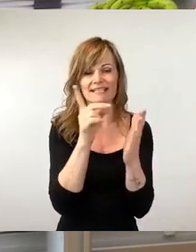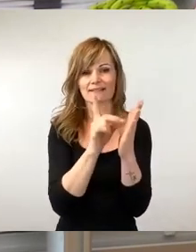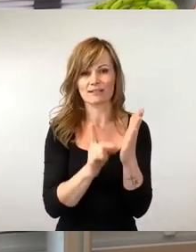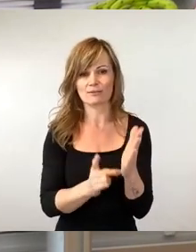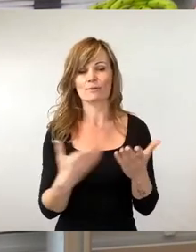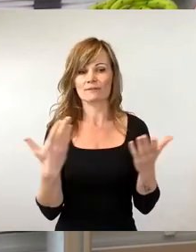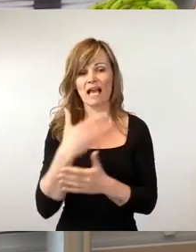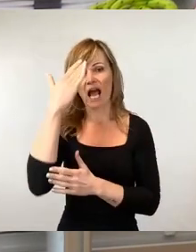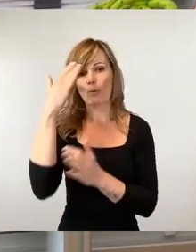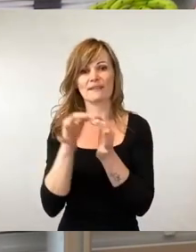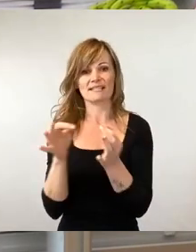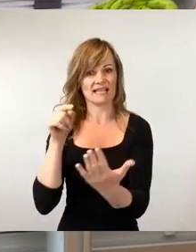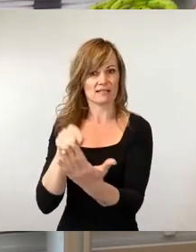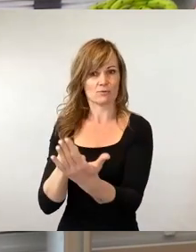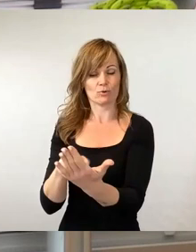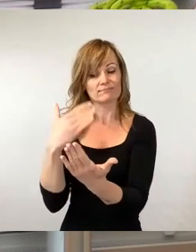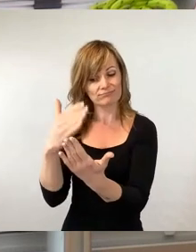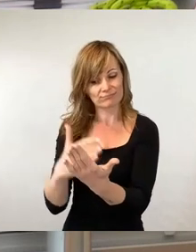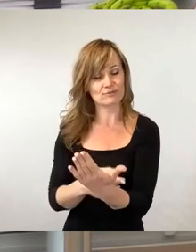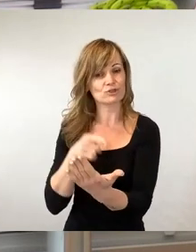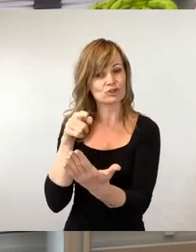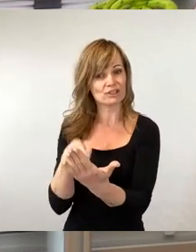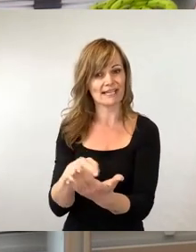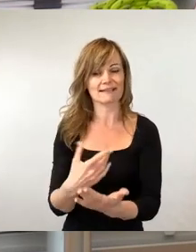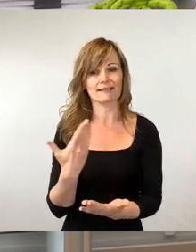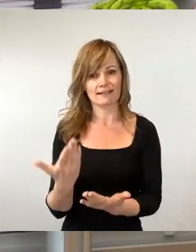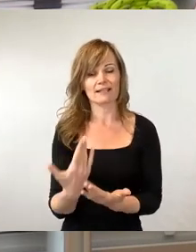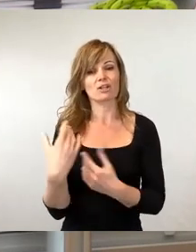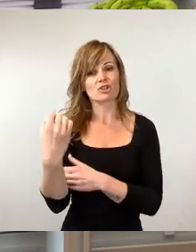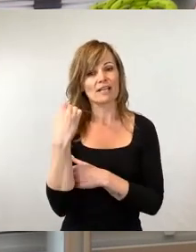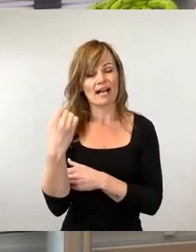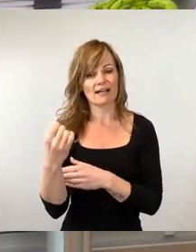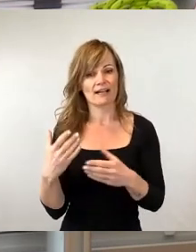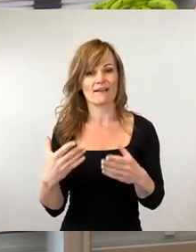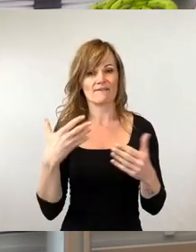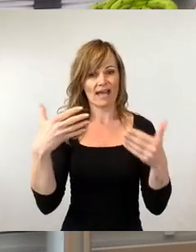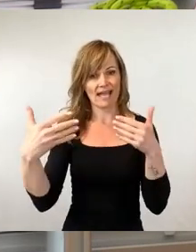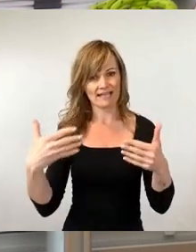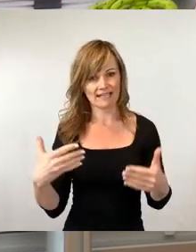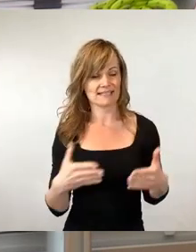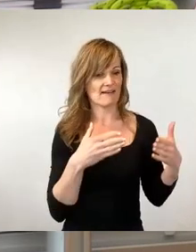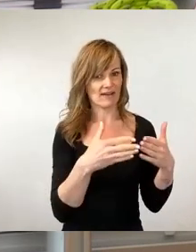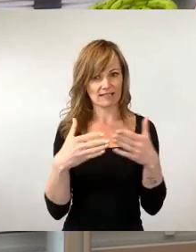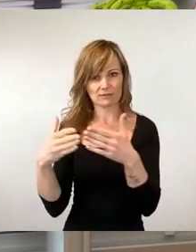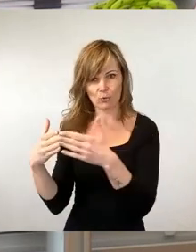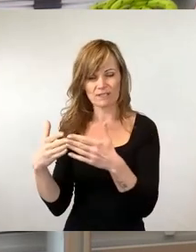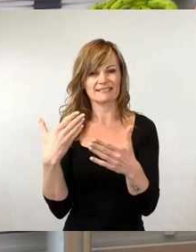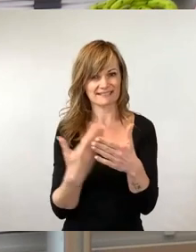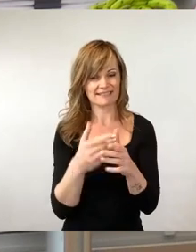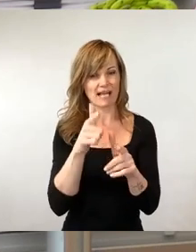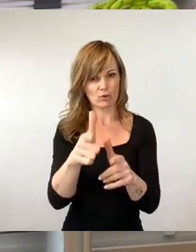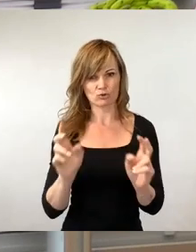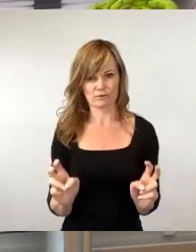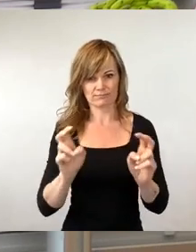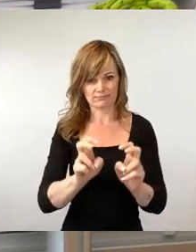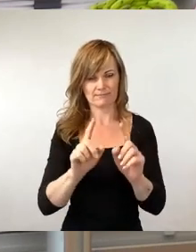anderem neben dem Thema, das Stärkeverhältnis der Fraktionen soll abgebildet sein in den Ausschüssen, auch die Mehrheitsverhältnisse im